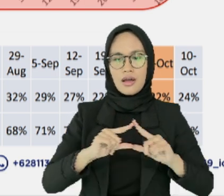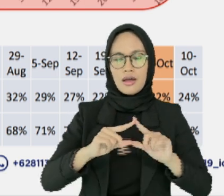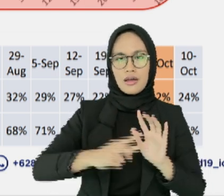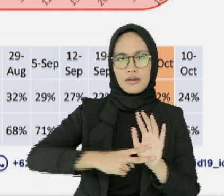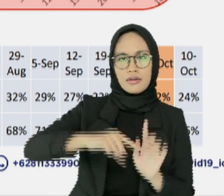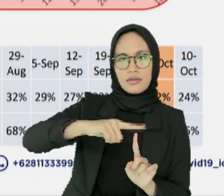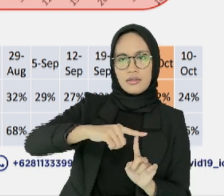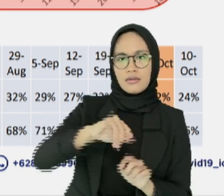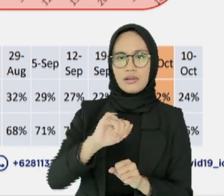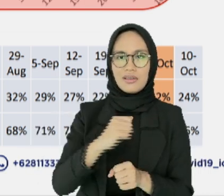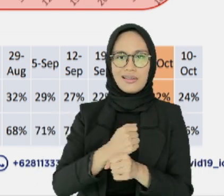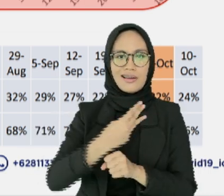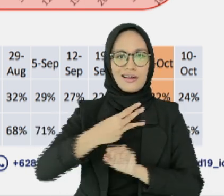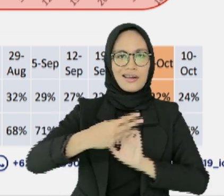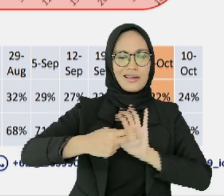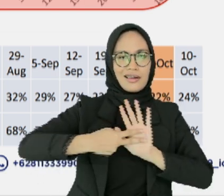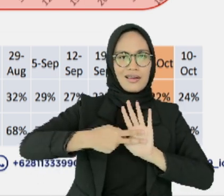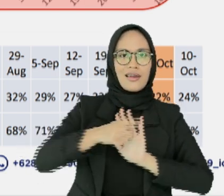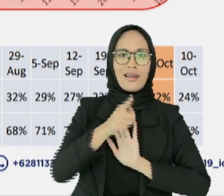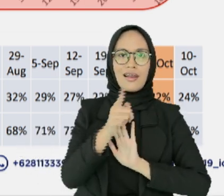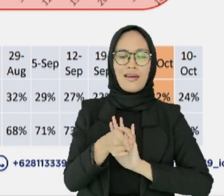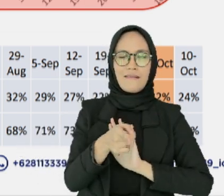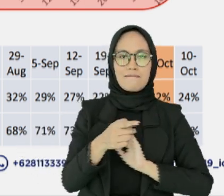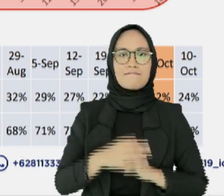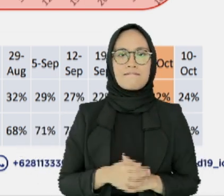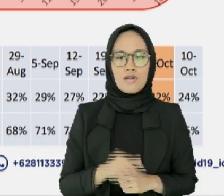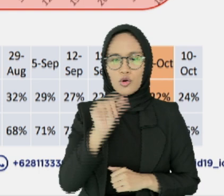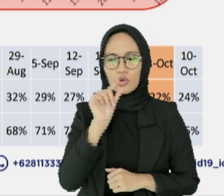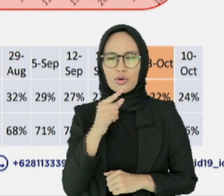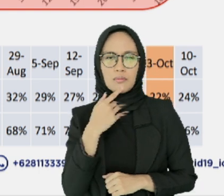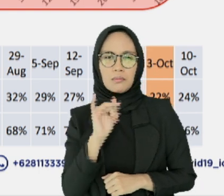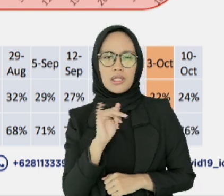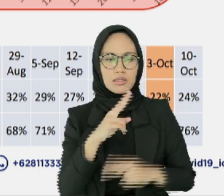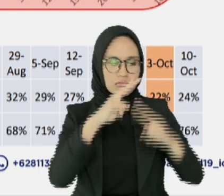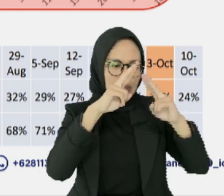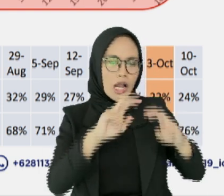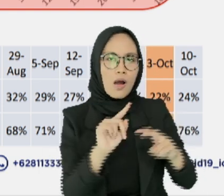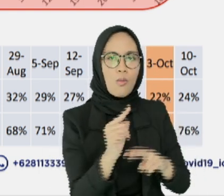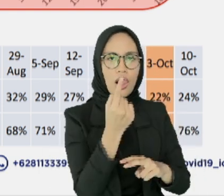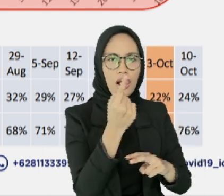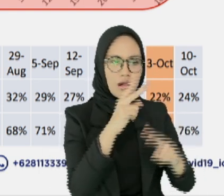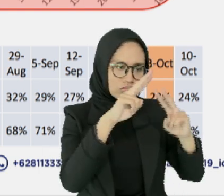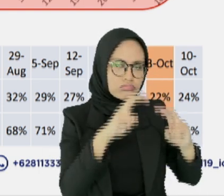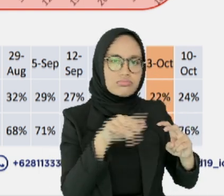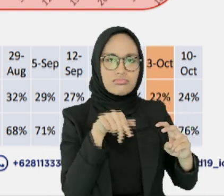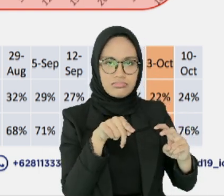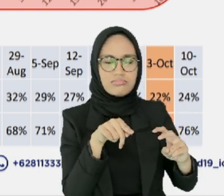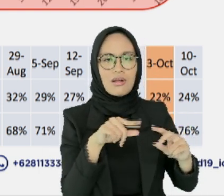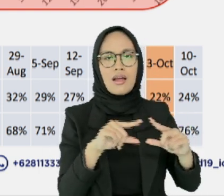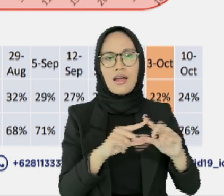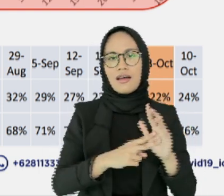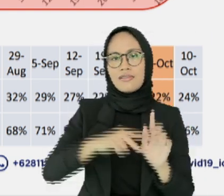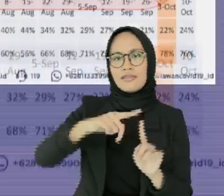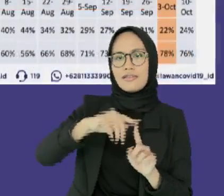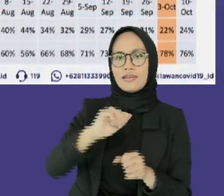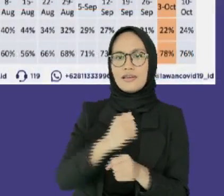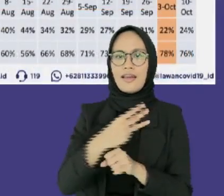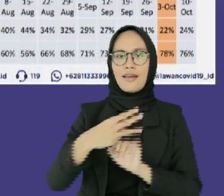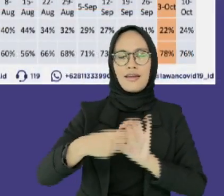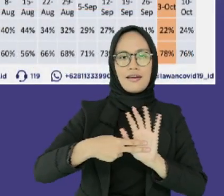tes antigen lebih sering digunakan sebagai skrining awalan maupun syarat beberapa aktivitas sosial-ekonomi